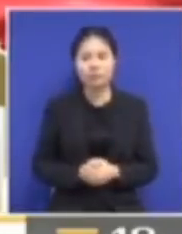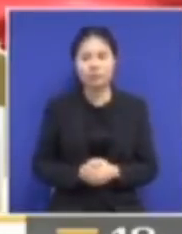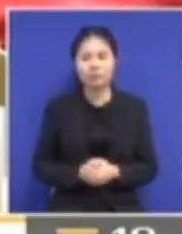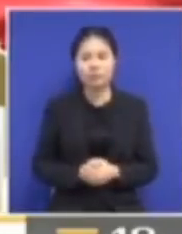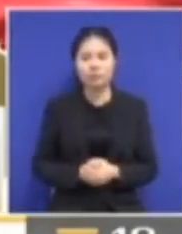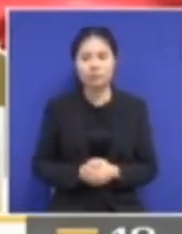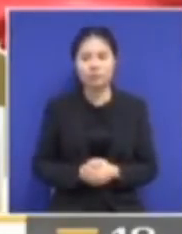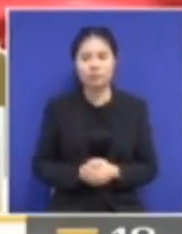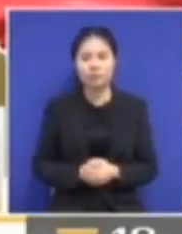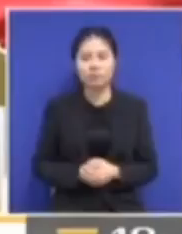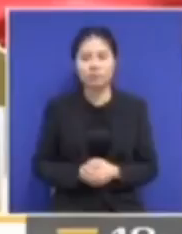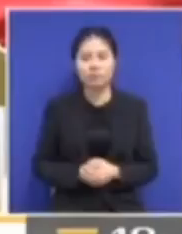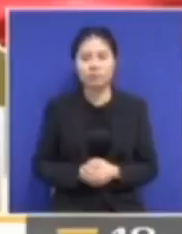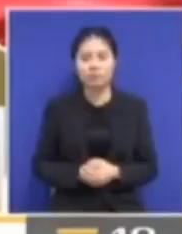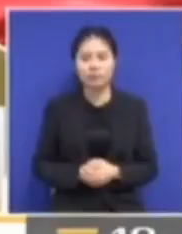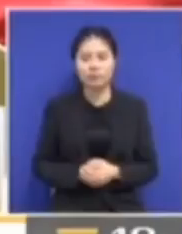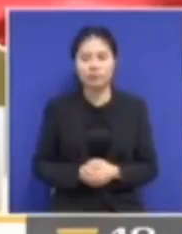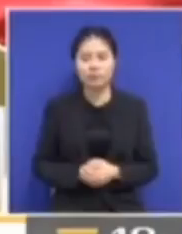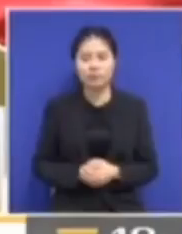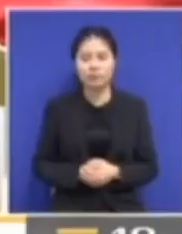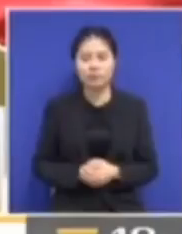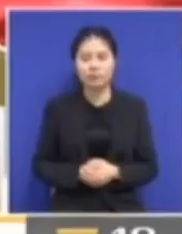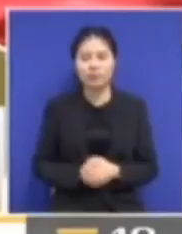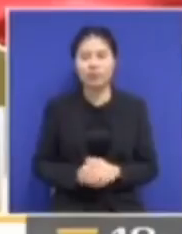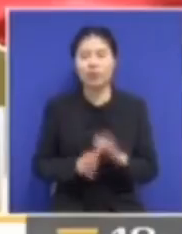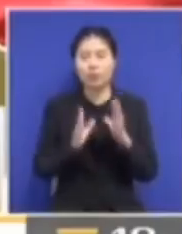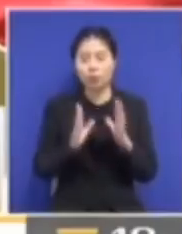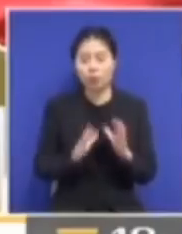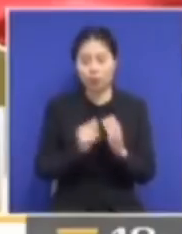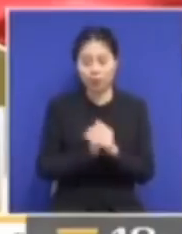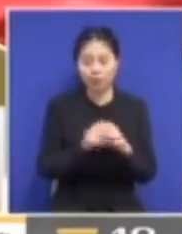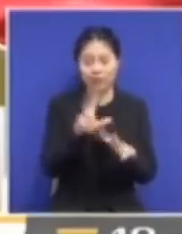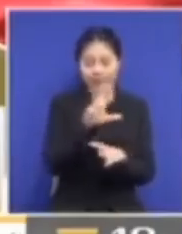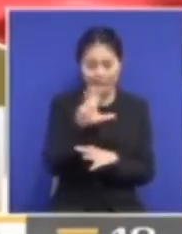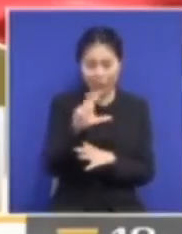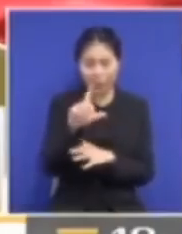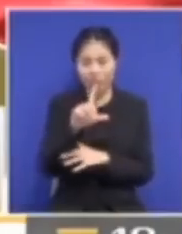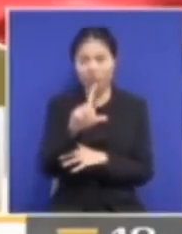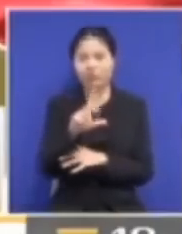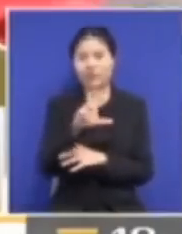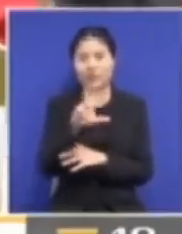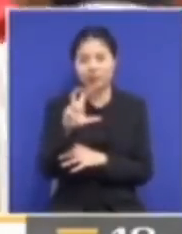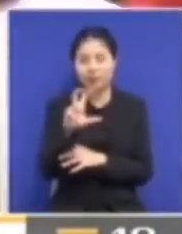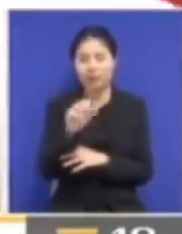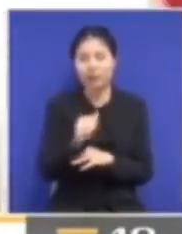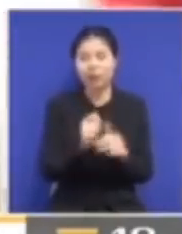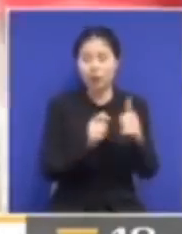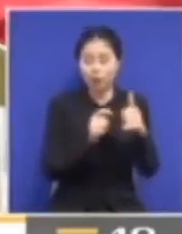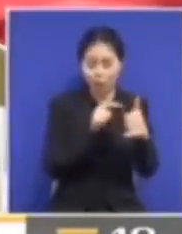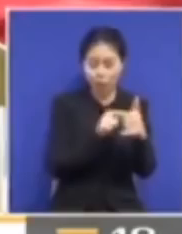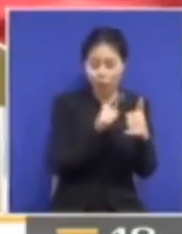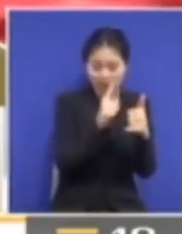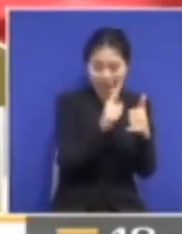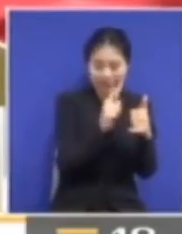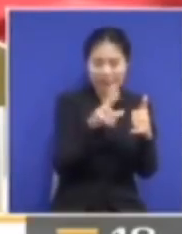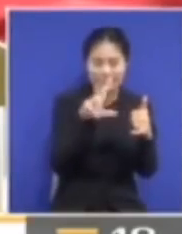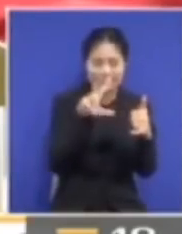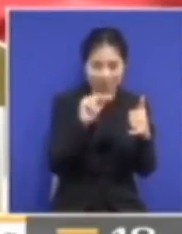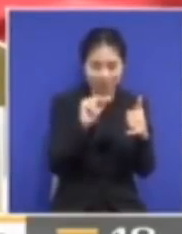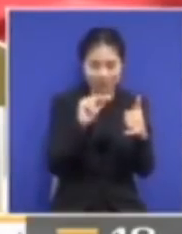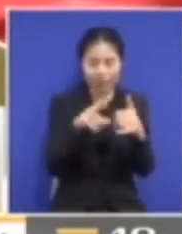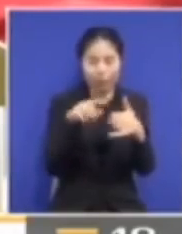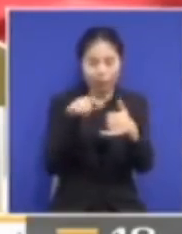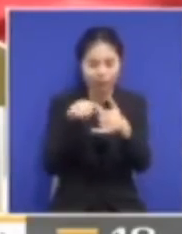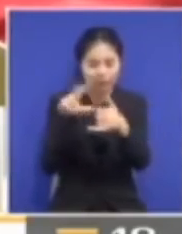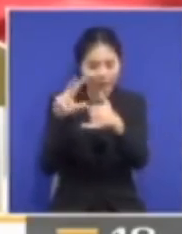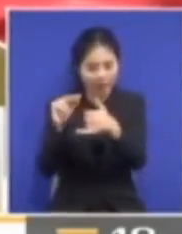310คนคนละ30 300 นี่พูดกับผมตรงๆเลยนะทางโทรศัพท์เอาตำ